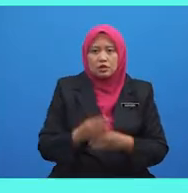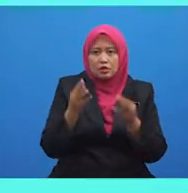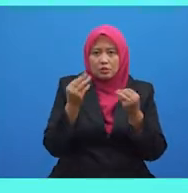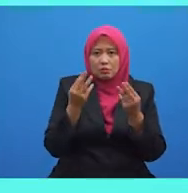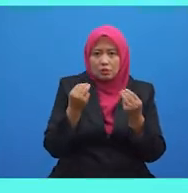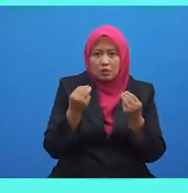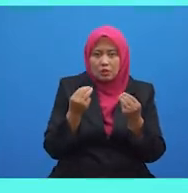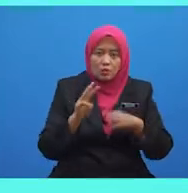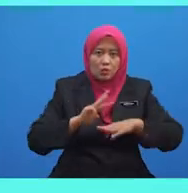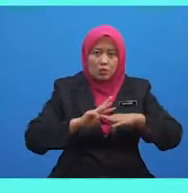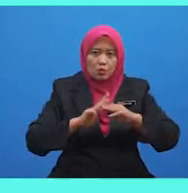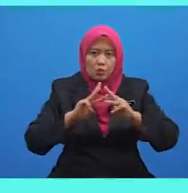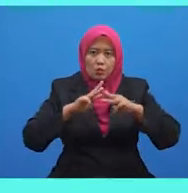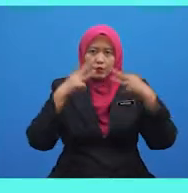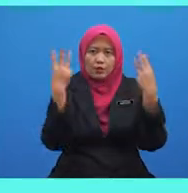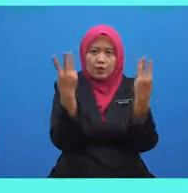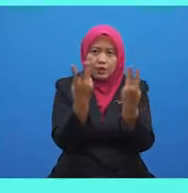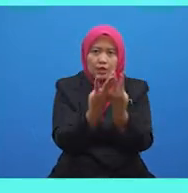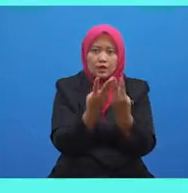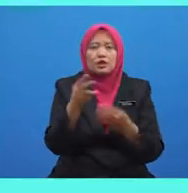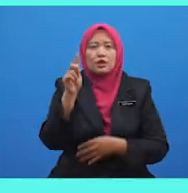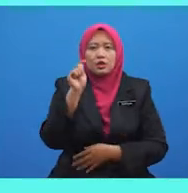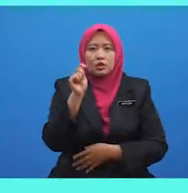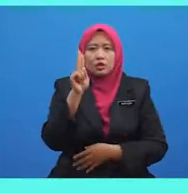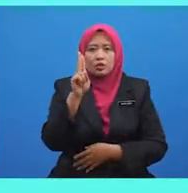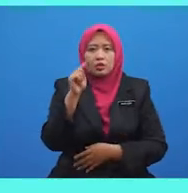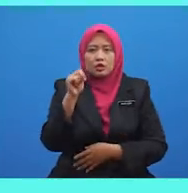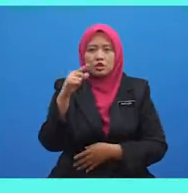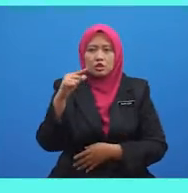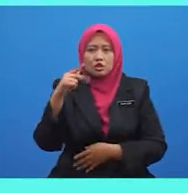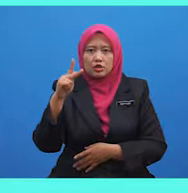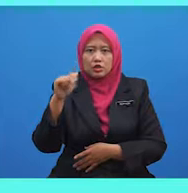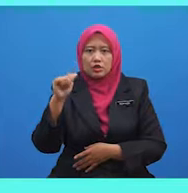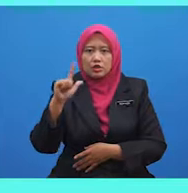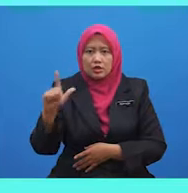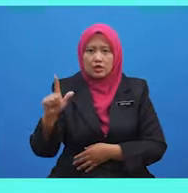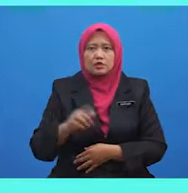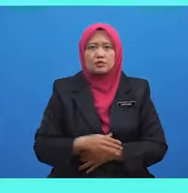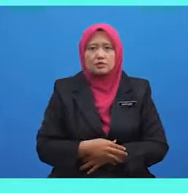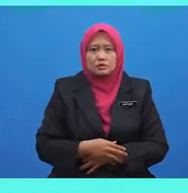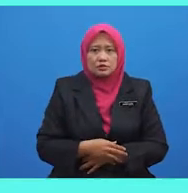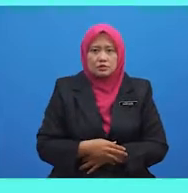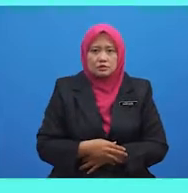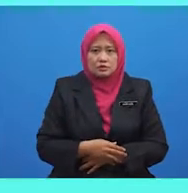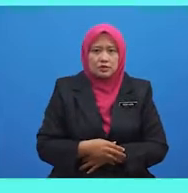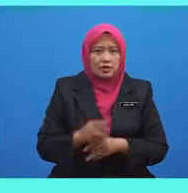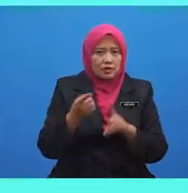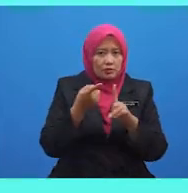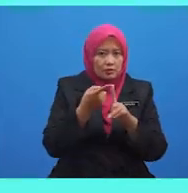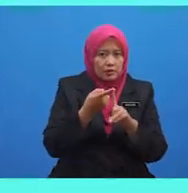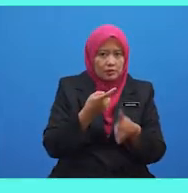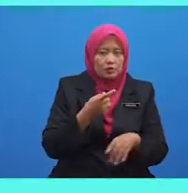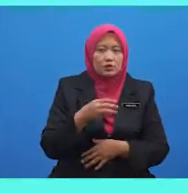Jambi. Krisis dan peperangan ini berlaku dari tahun 1659 sehingga tahun